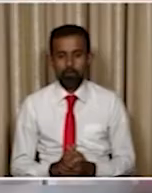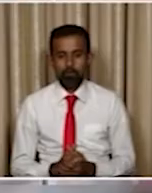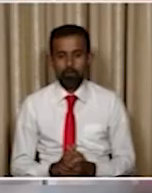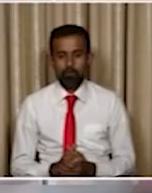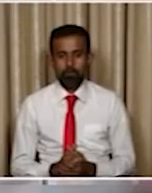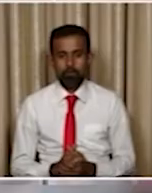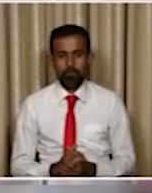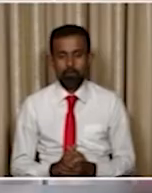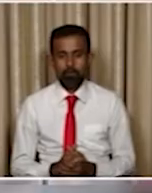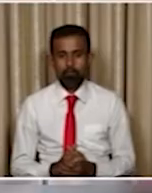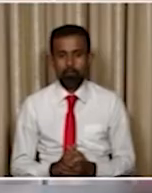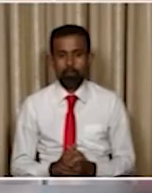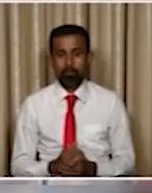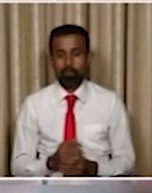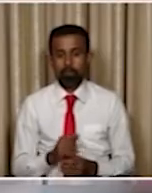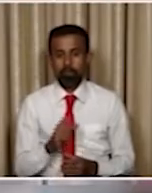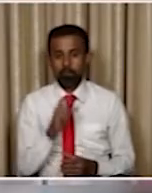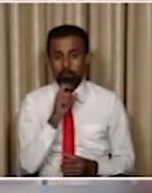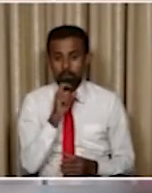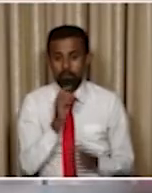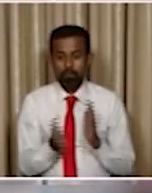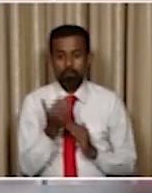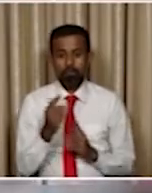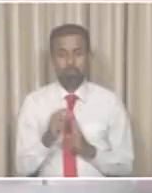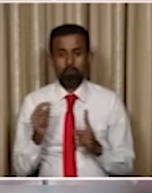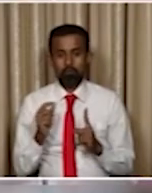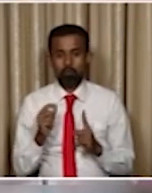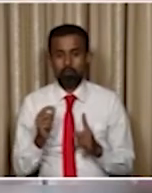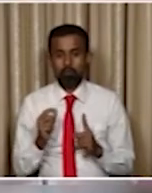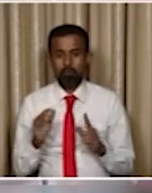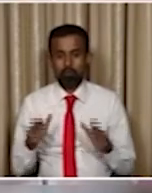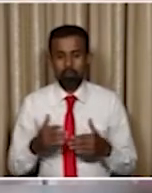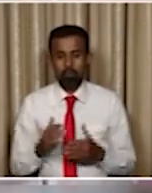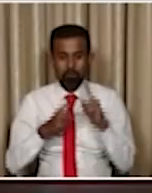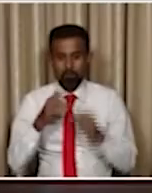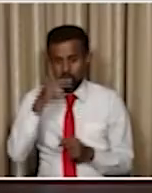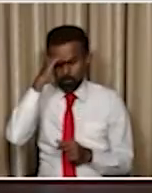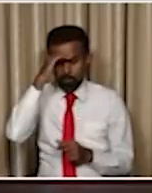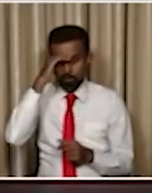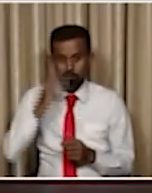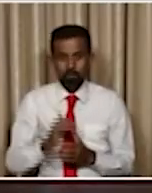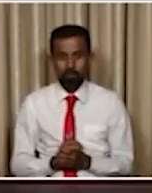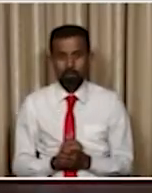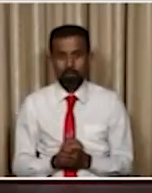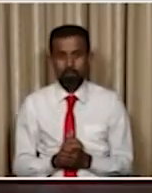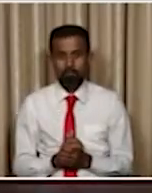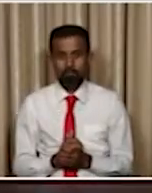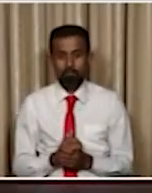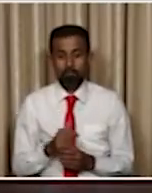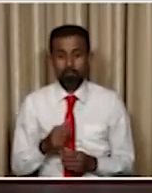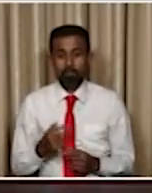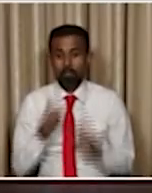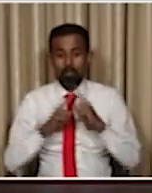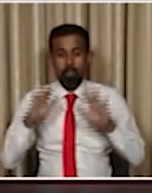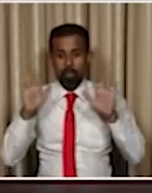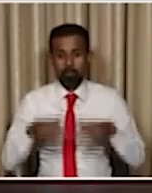එකම උසාවියන්නේ අපි එහෙනම් අපි පාර්ලිමේන්තු වෙන්න ඕනේ. හොඳයි. අපි ඉලා උසාවියනෝ. අපි සාකච්ඡා වලට එන්න කිව්වම සාකච්ඡා